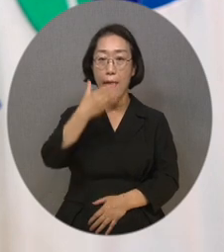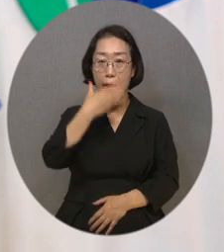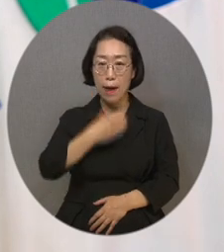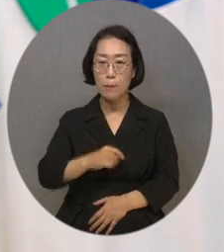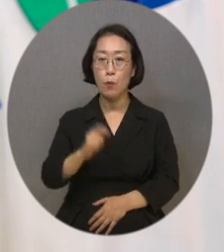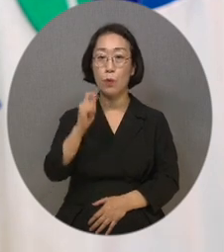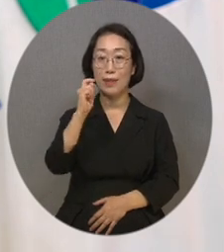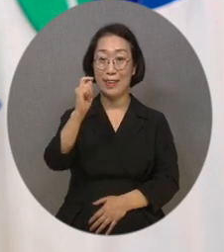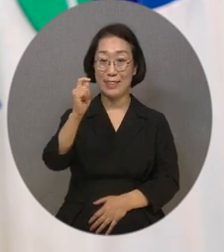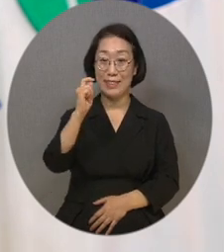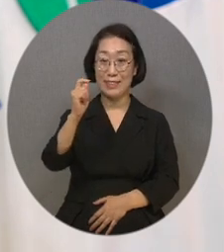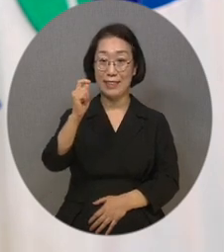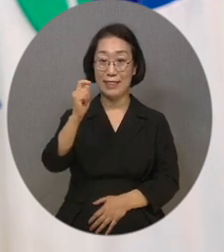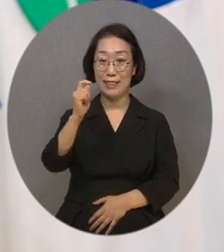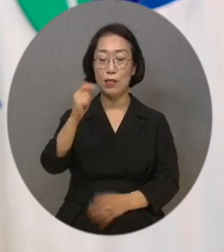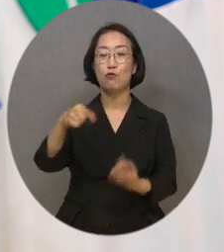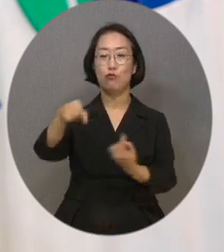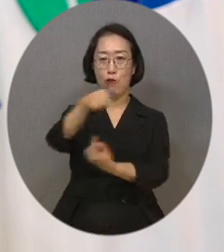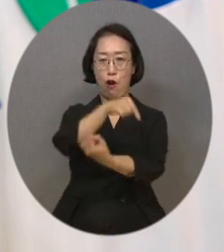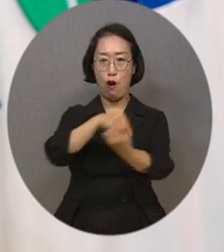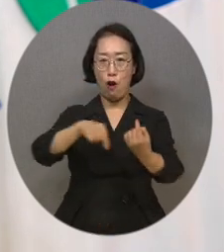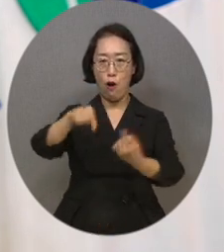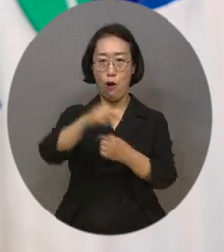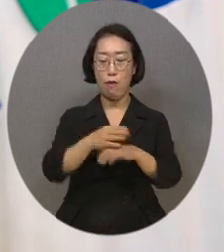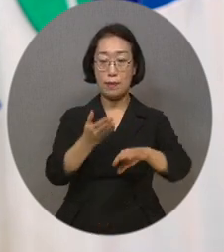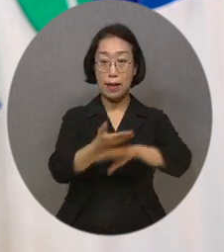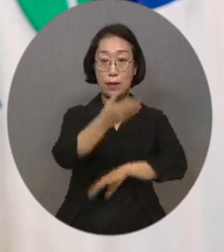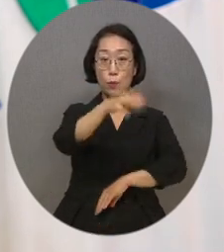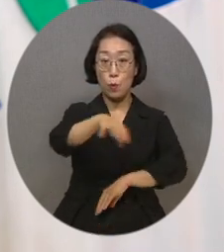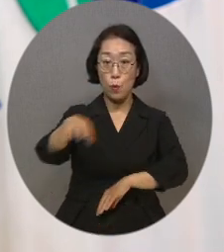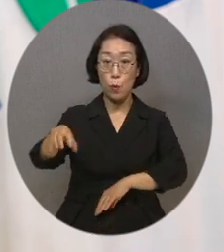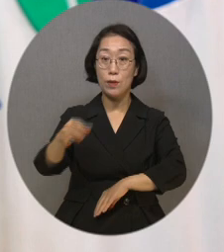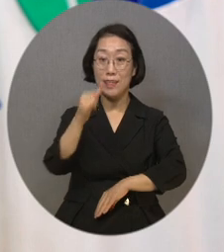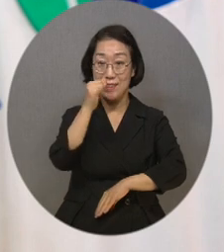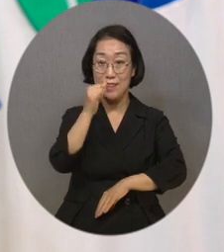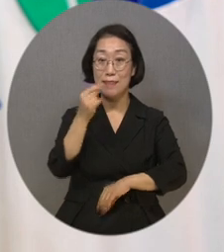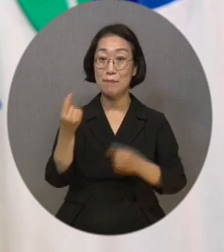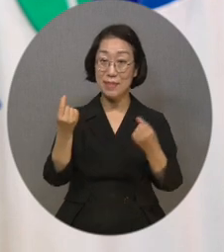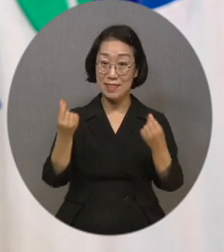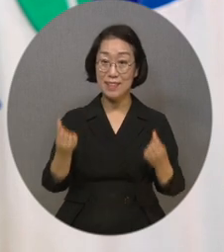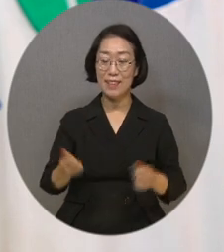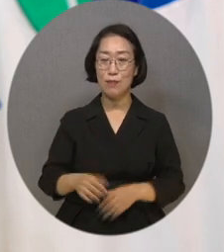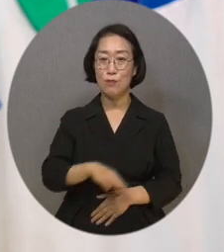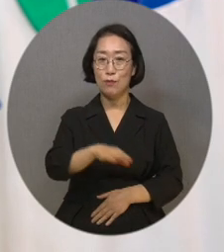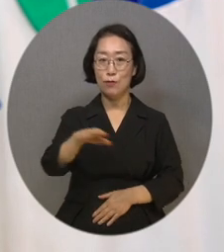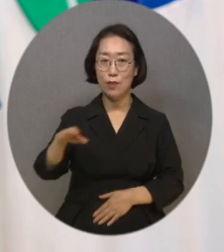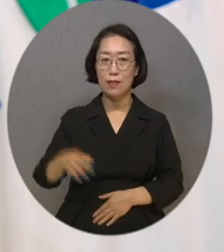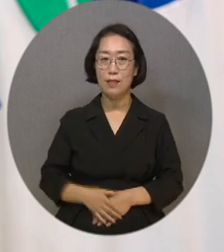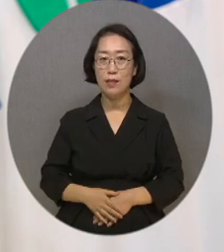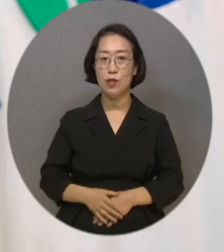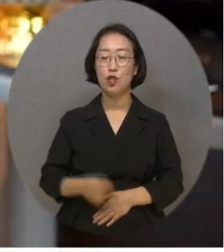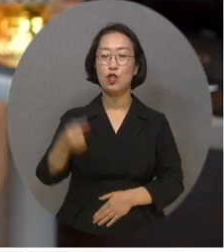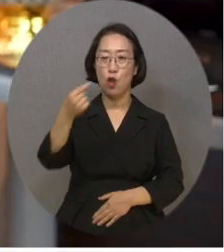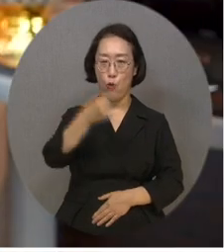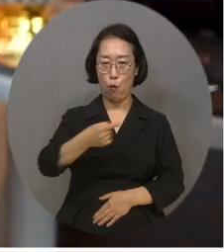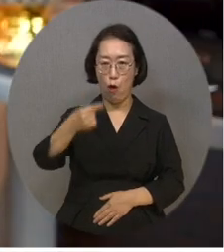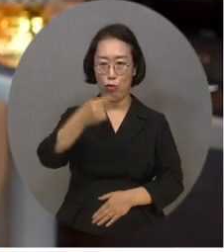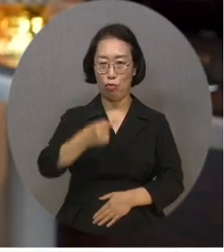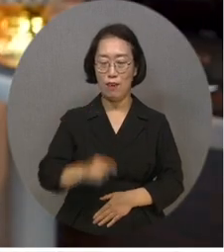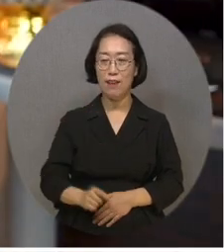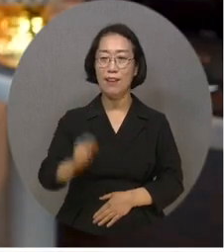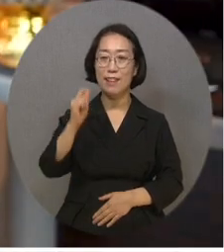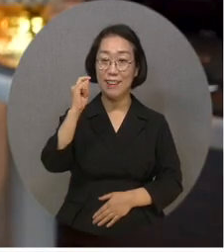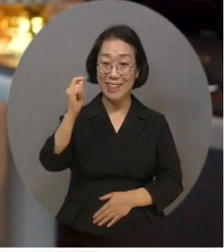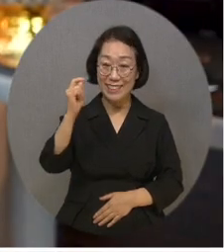행복택시라고 있는데요. 아마 다른 지자체도 어느 정도는 있습니다. 근데 이제 저희는 이제 천원택시, 행복택시 이렇게